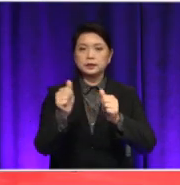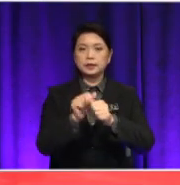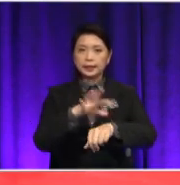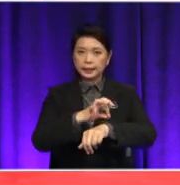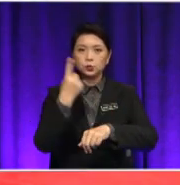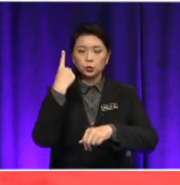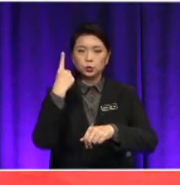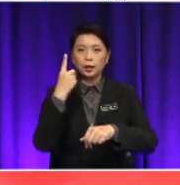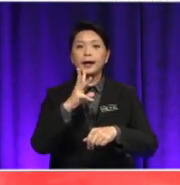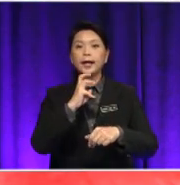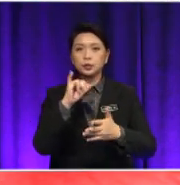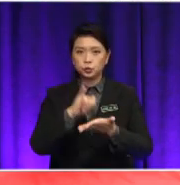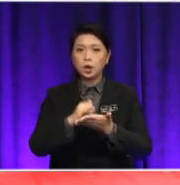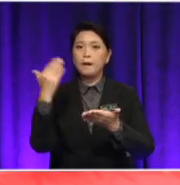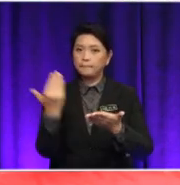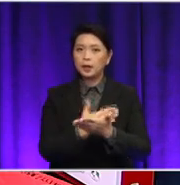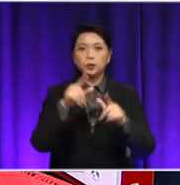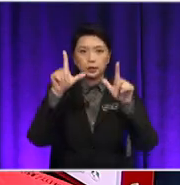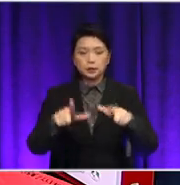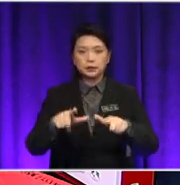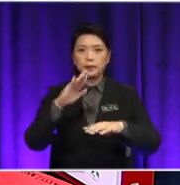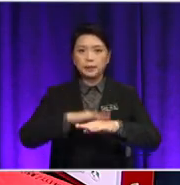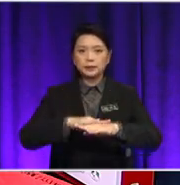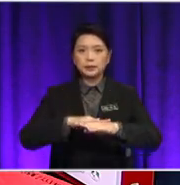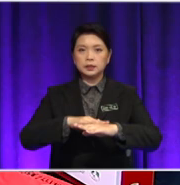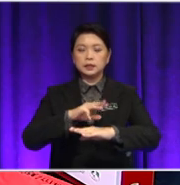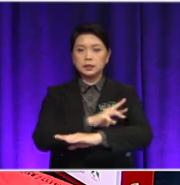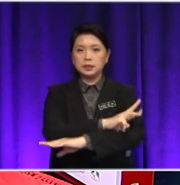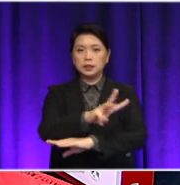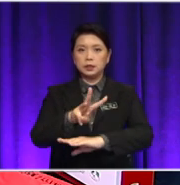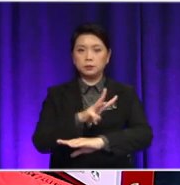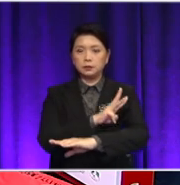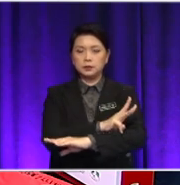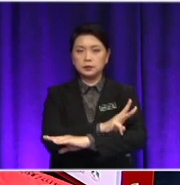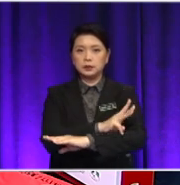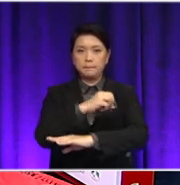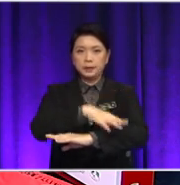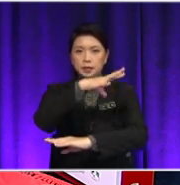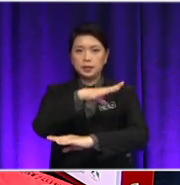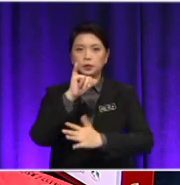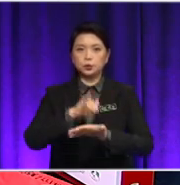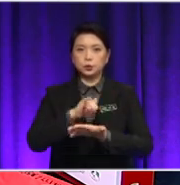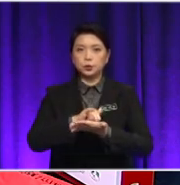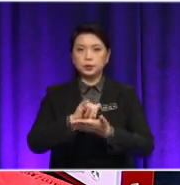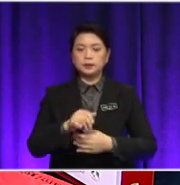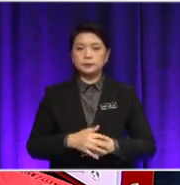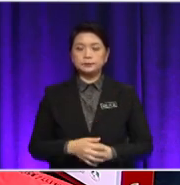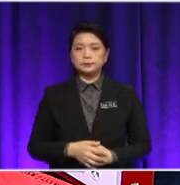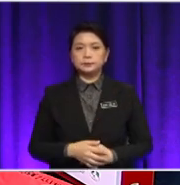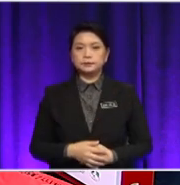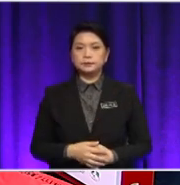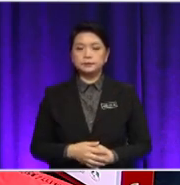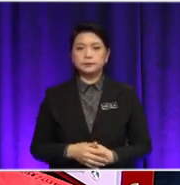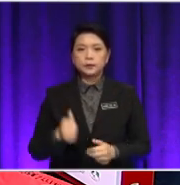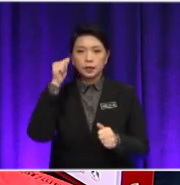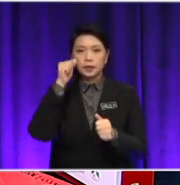Okey. Akmal? Ya, cikgu. Saya anggap kamu telah buka stokin. Okey. Cikgu, letak pada tempat yang kamu bengkak. Okey, letak ice di tempat yang bengkak.